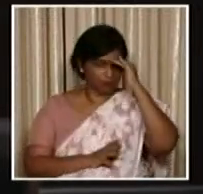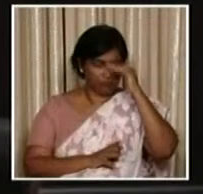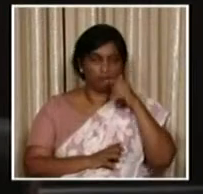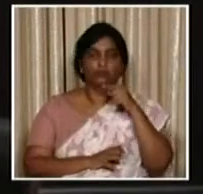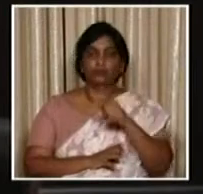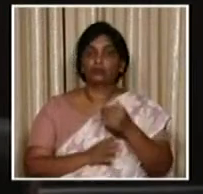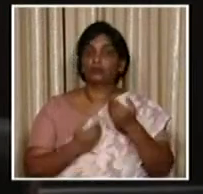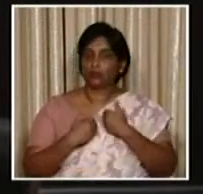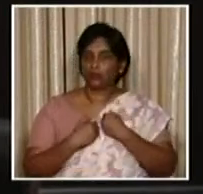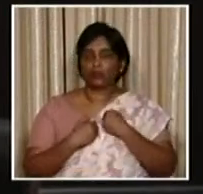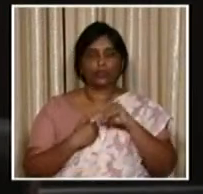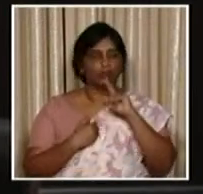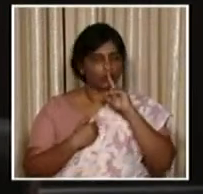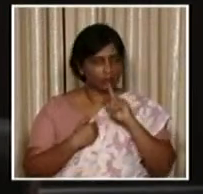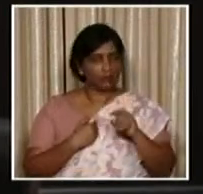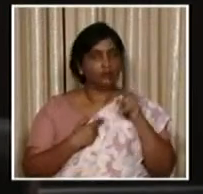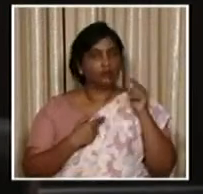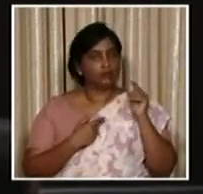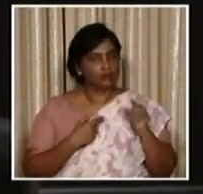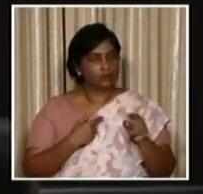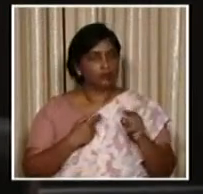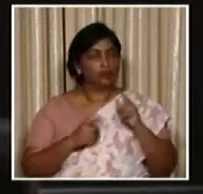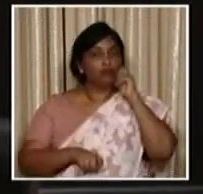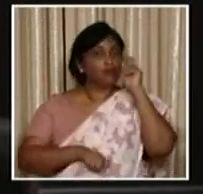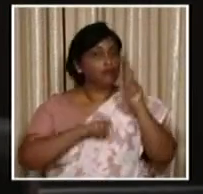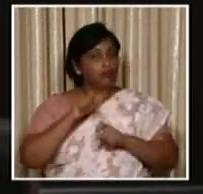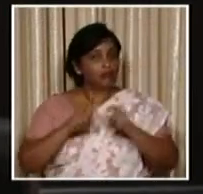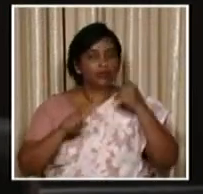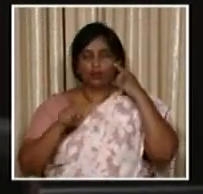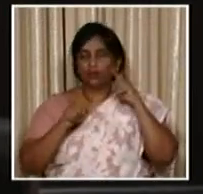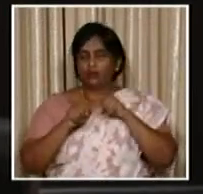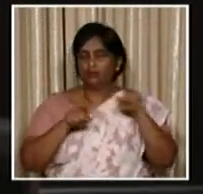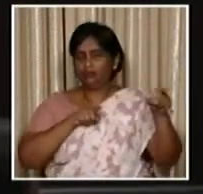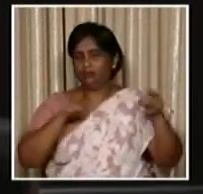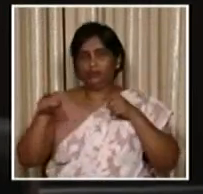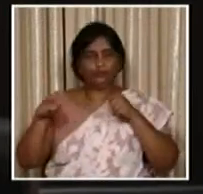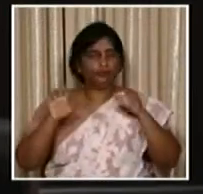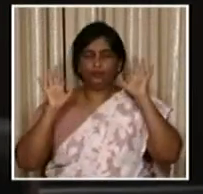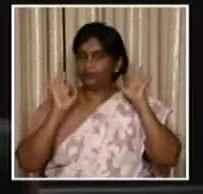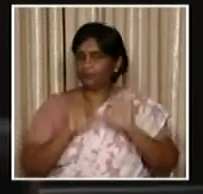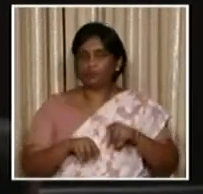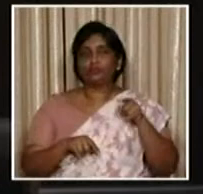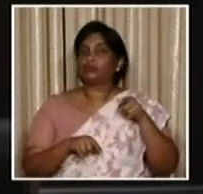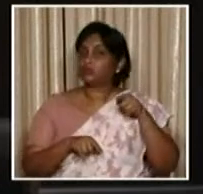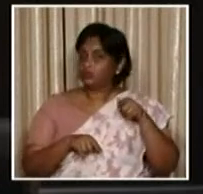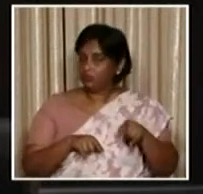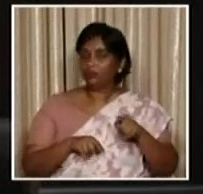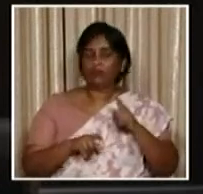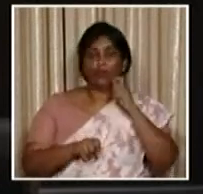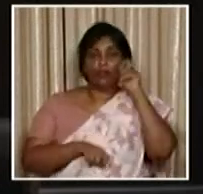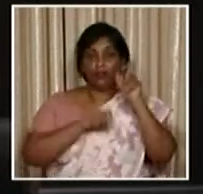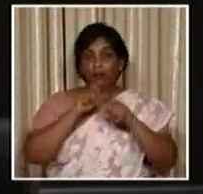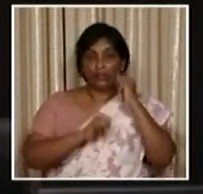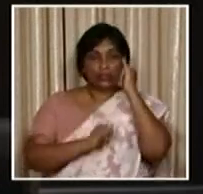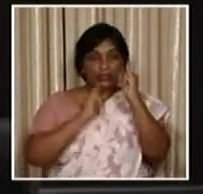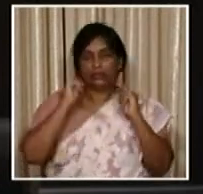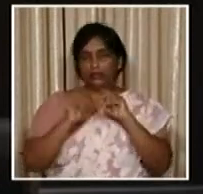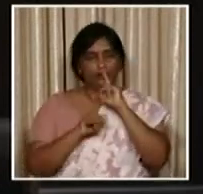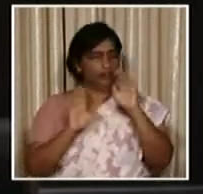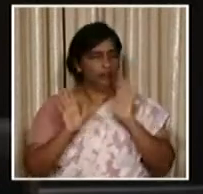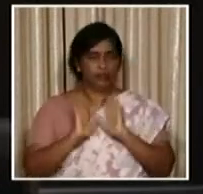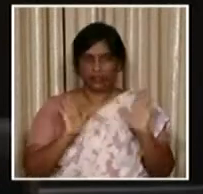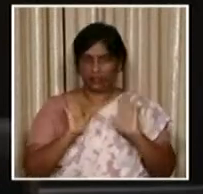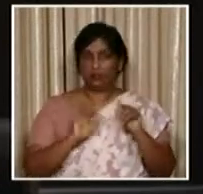කතානායකතුමනි අපි ඉල්ලන්නේ මේ නිලධාරින්ට එක එක පැත්තට අත දික් කරන්න නෙවෙයි. මේ නිලධාරින් විවේචනය කරන්න